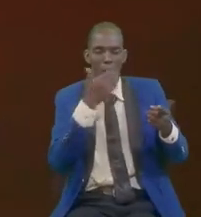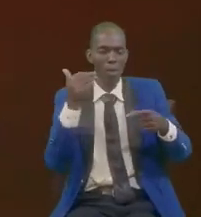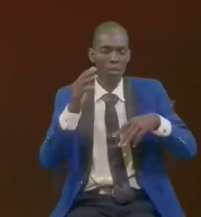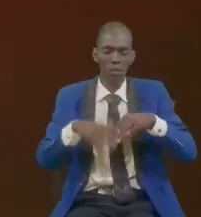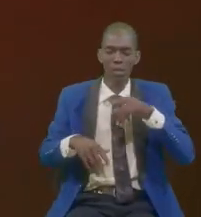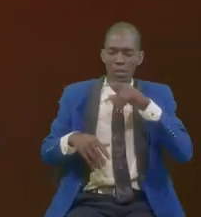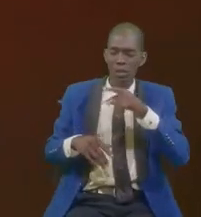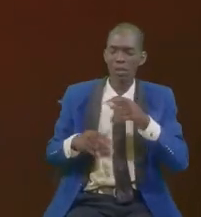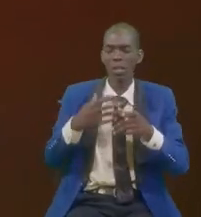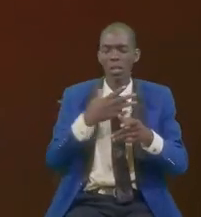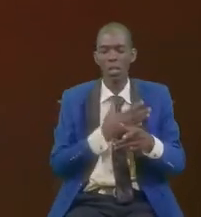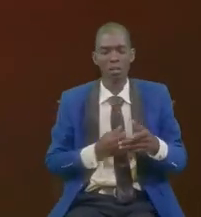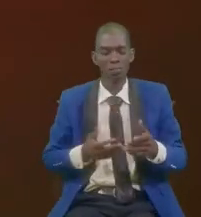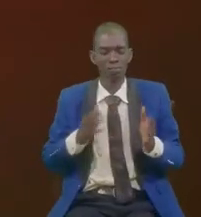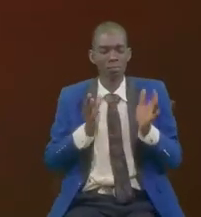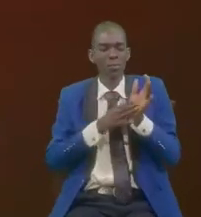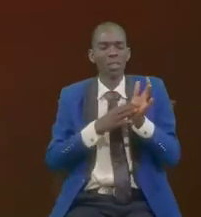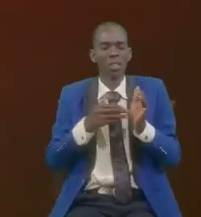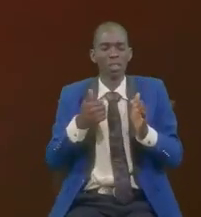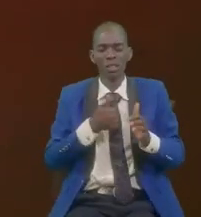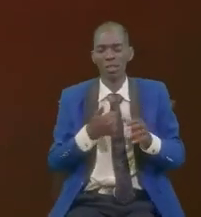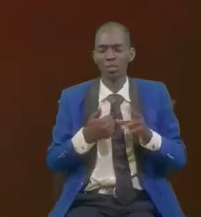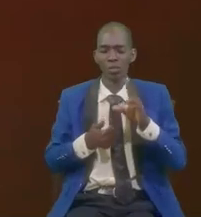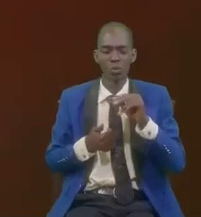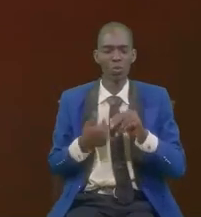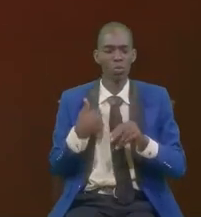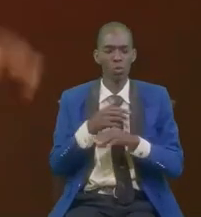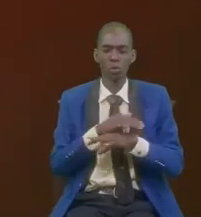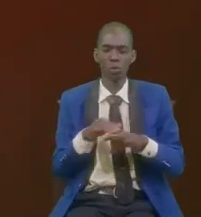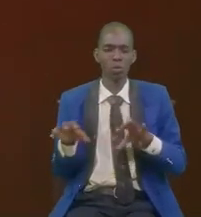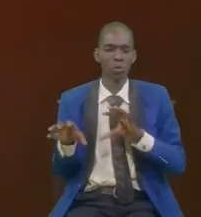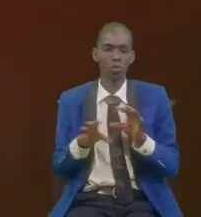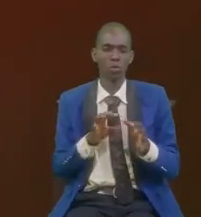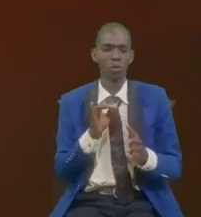se promeuve pas à un trône